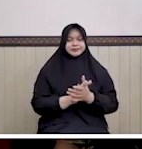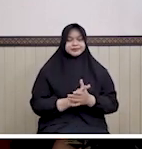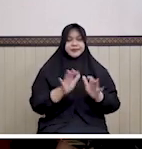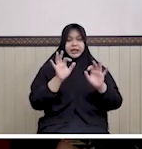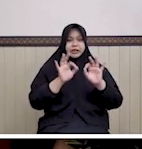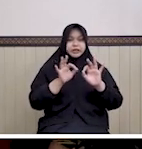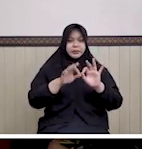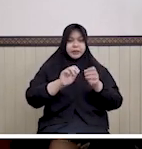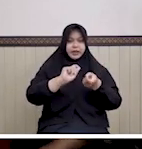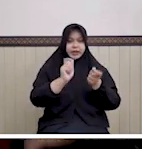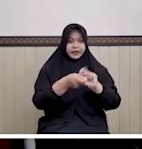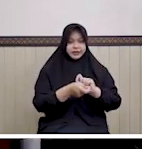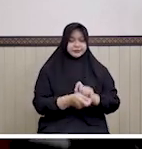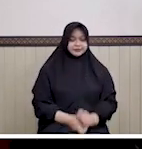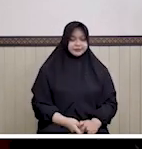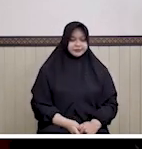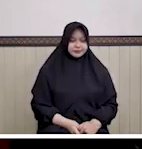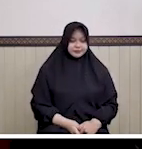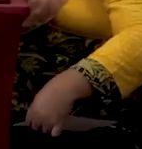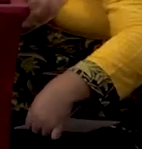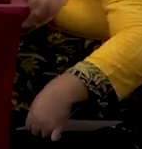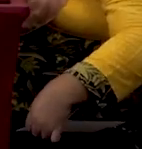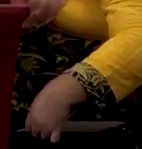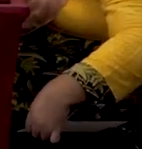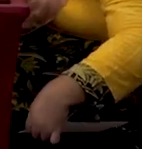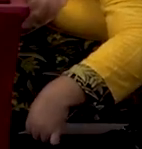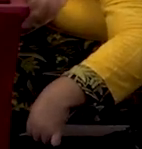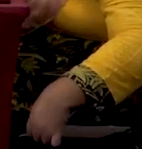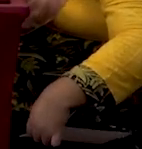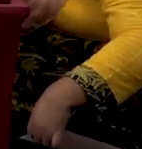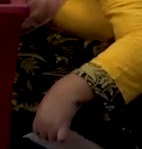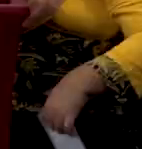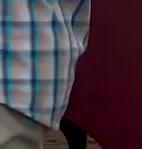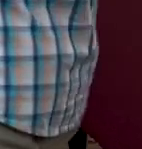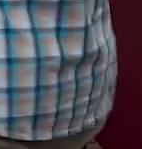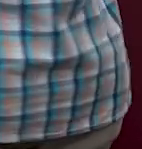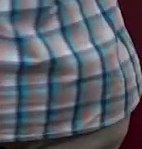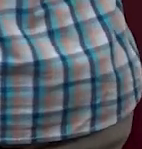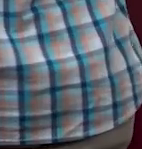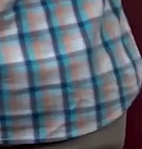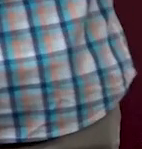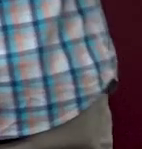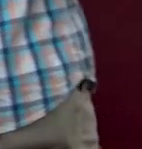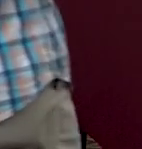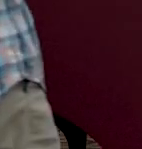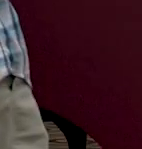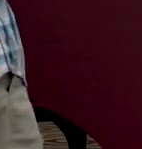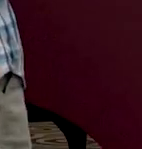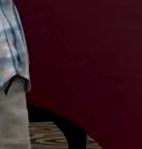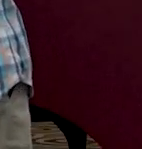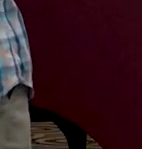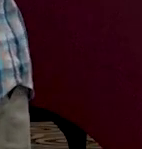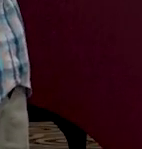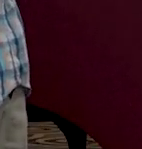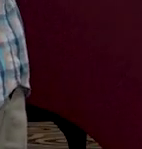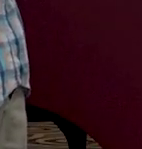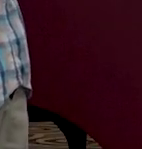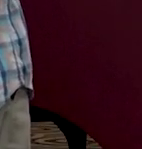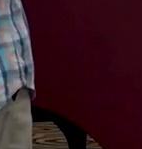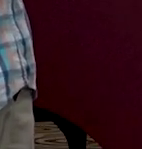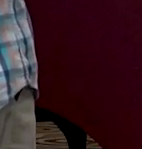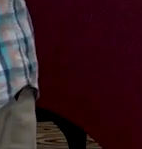ada Mas Haris Firmansyah Selamat siang Mas Haris dan juga Mbak Yuli Yulia dari lpsk deiye